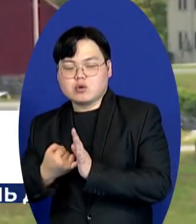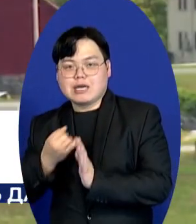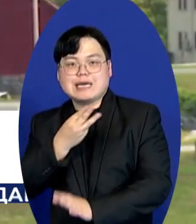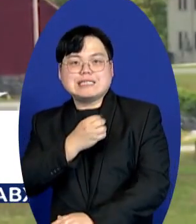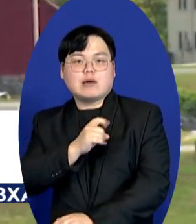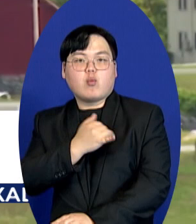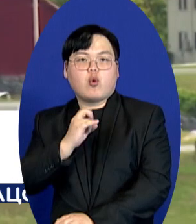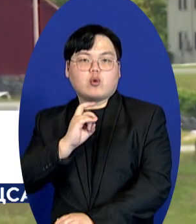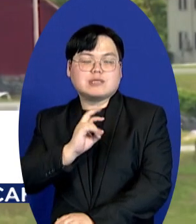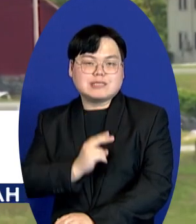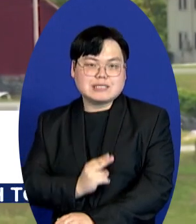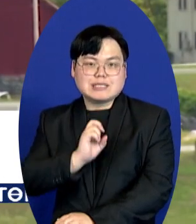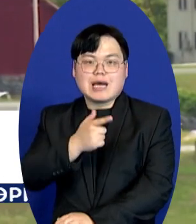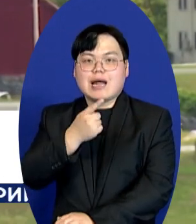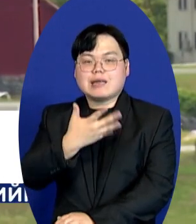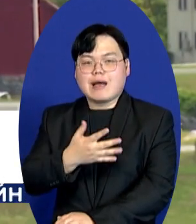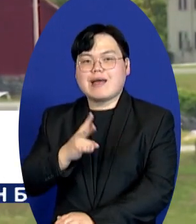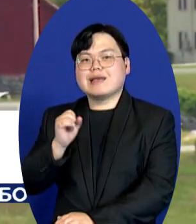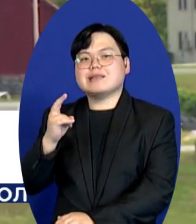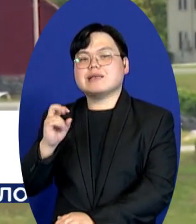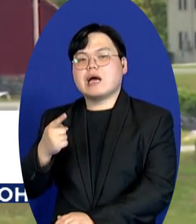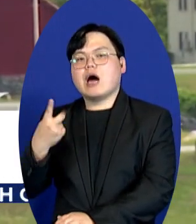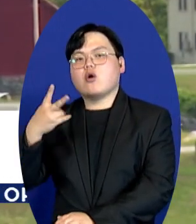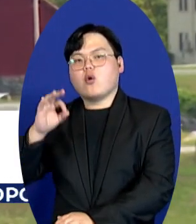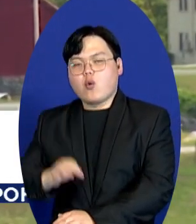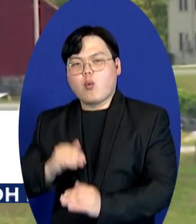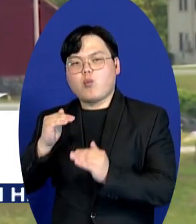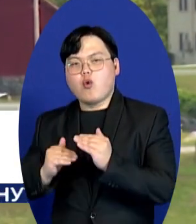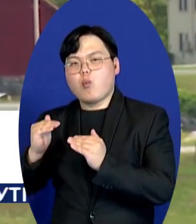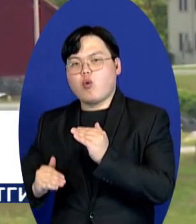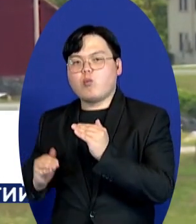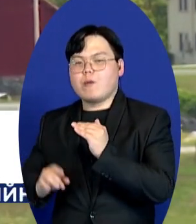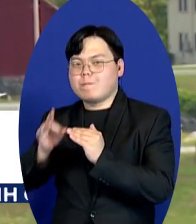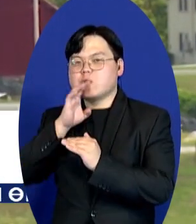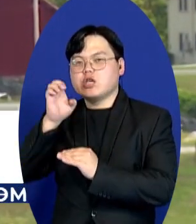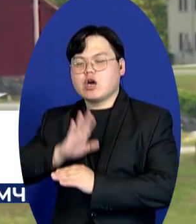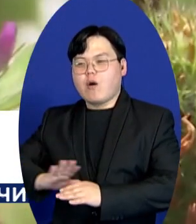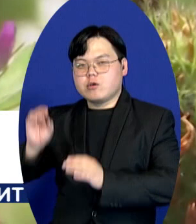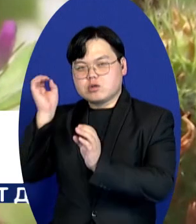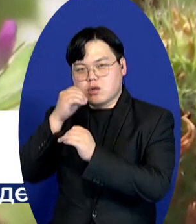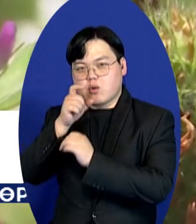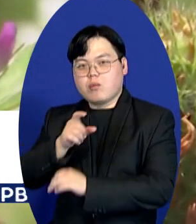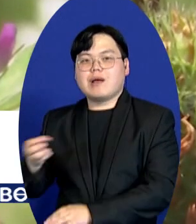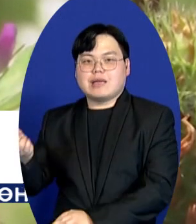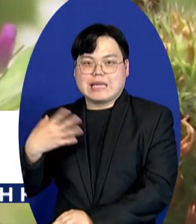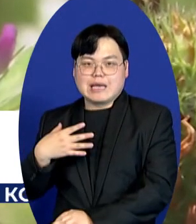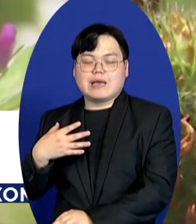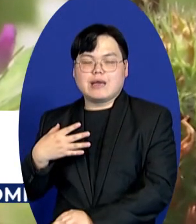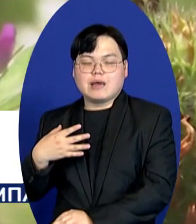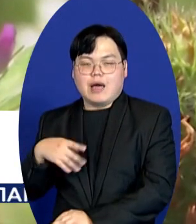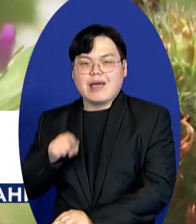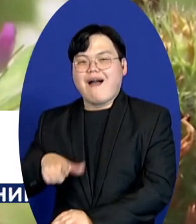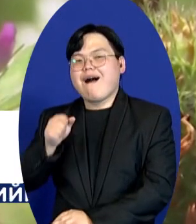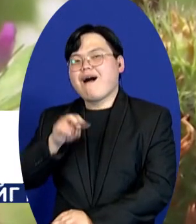буурцгийнх 15%, наран цэцгийнх 12%, тус тус буурах төлөйг Европын албаны шинжээчд мөн гаргасан байна. Үүгээр навж үзэхэд энэ удаагийн